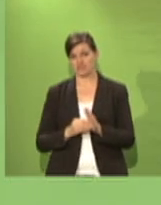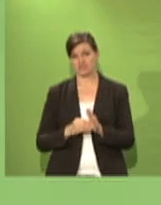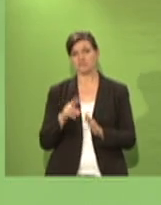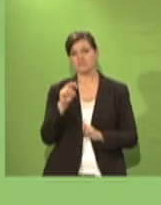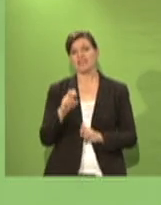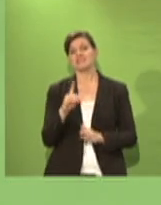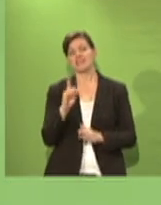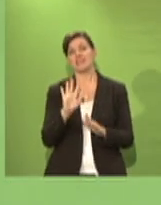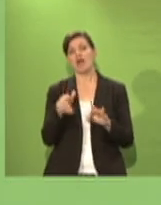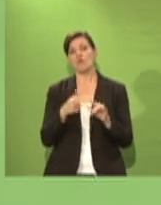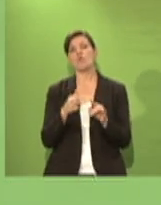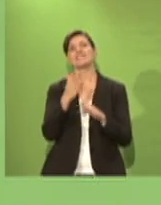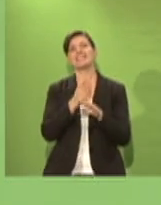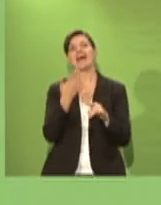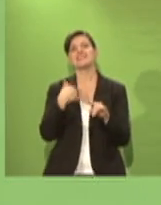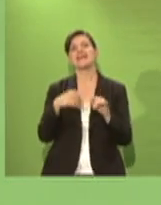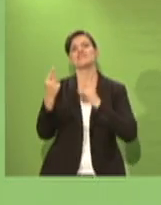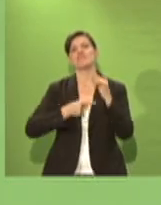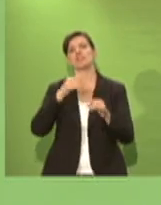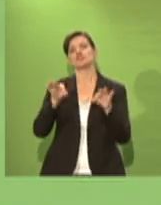der Entwicklungsstrategie für die